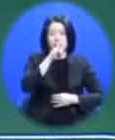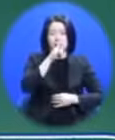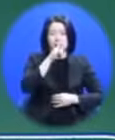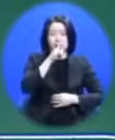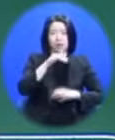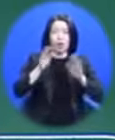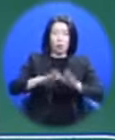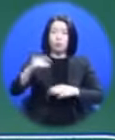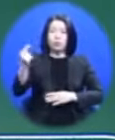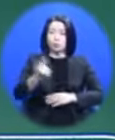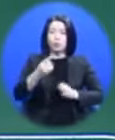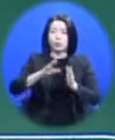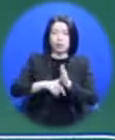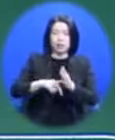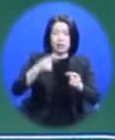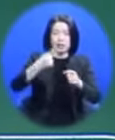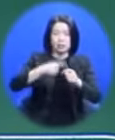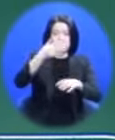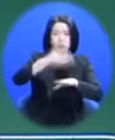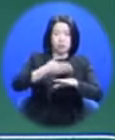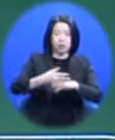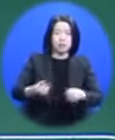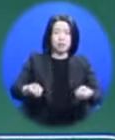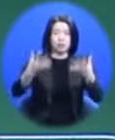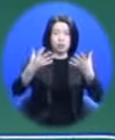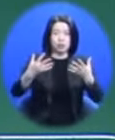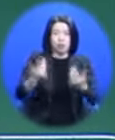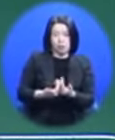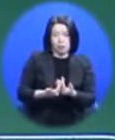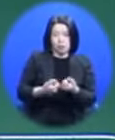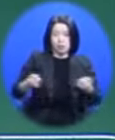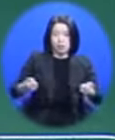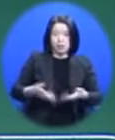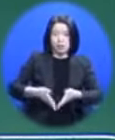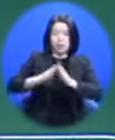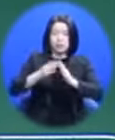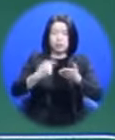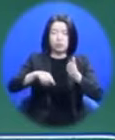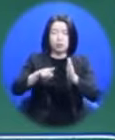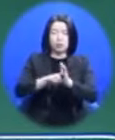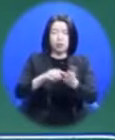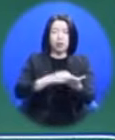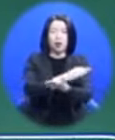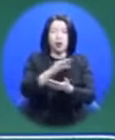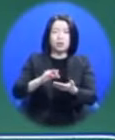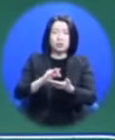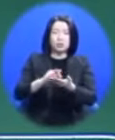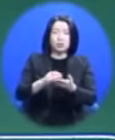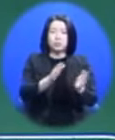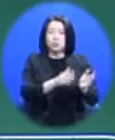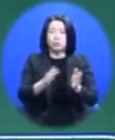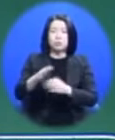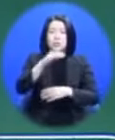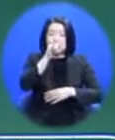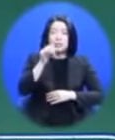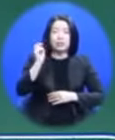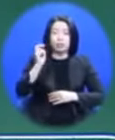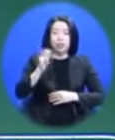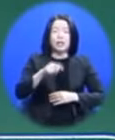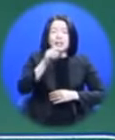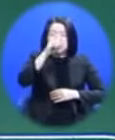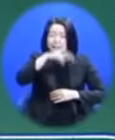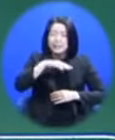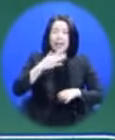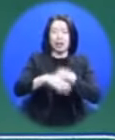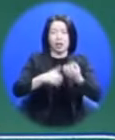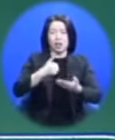오늘 오실 때 맥주감사절, 우리 분립개척을 위해서 헌금하는 예물을 준비하셨을 텐데 이 예물은요 그냥